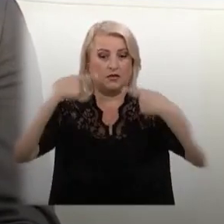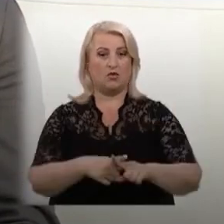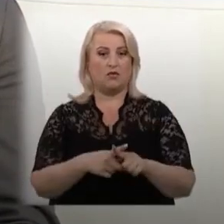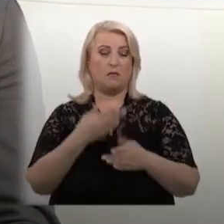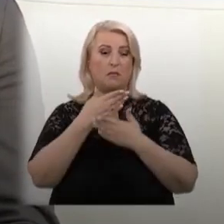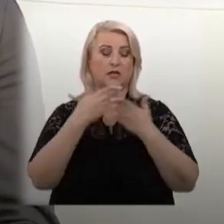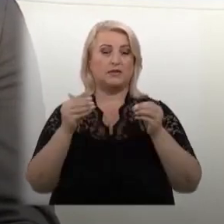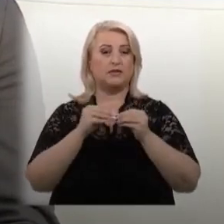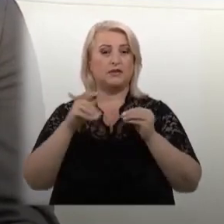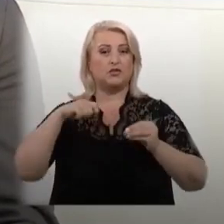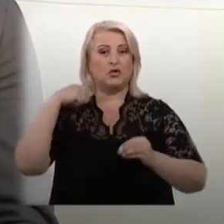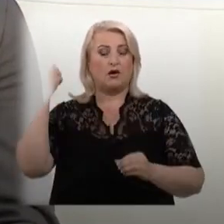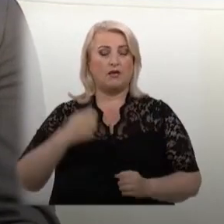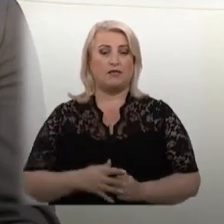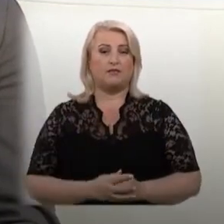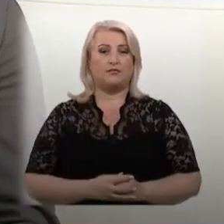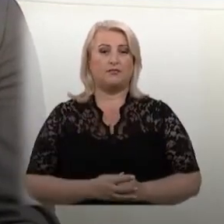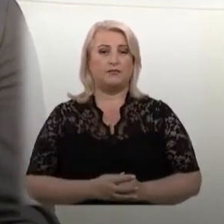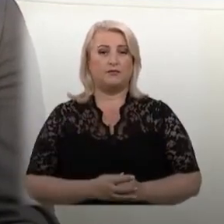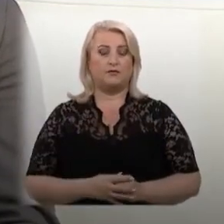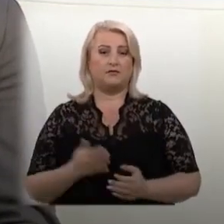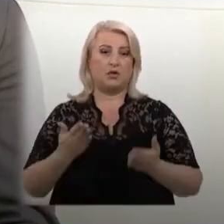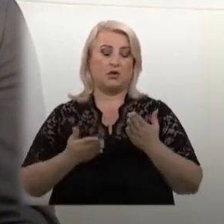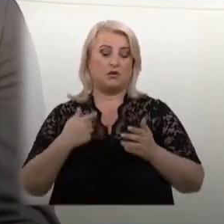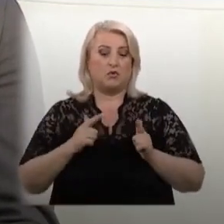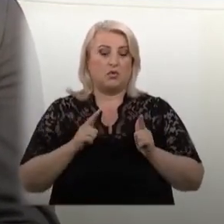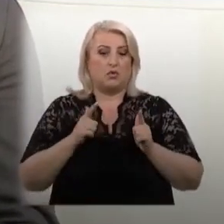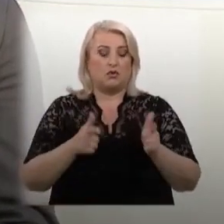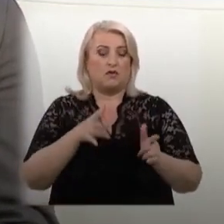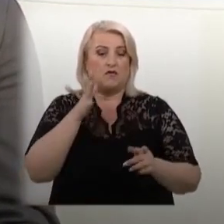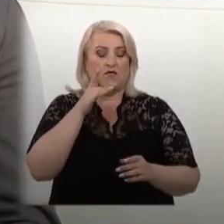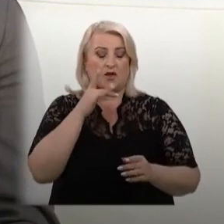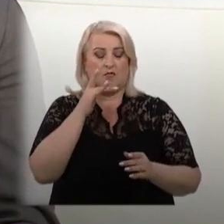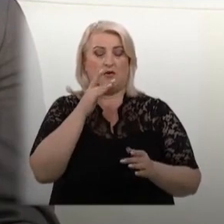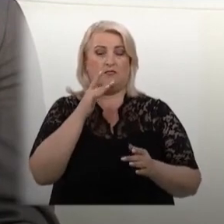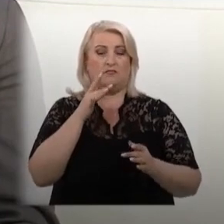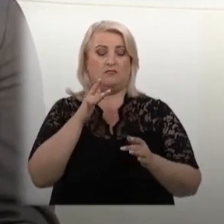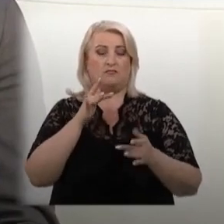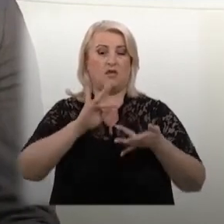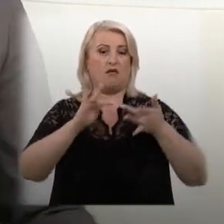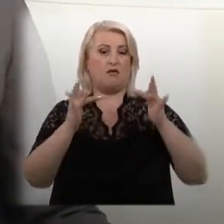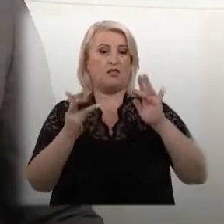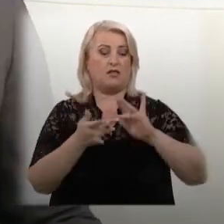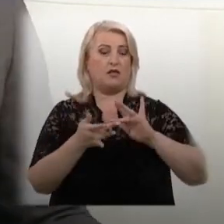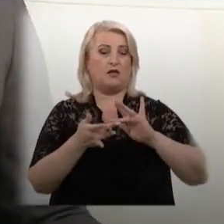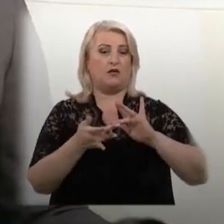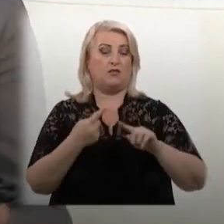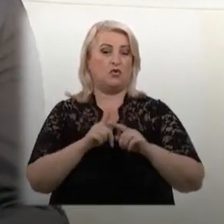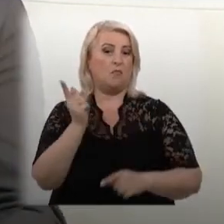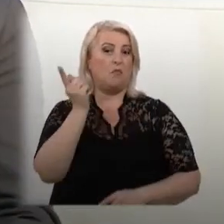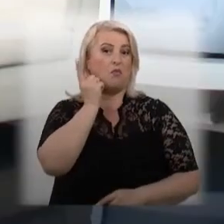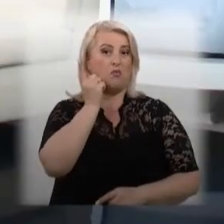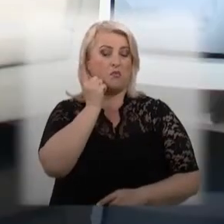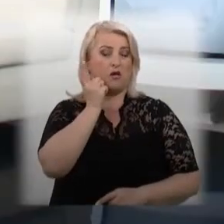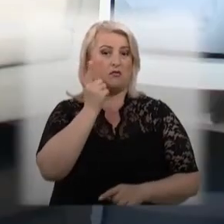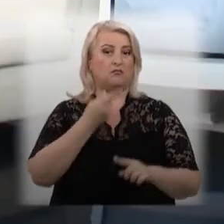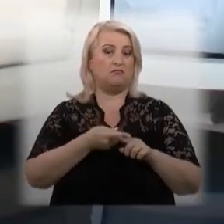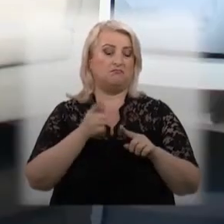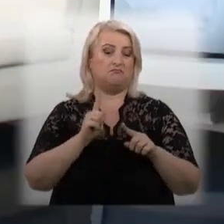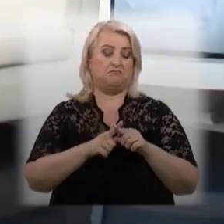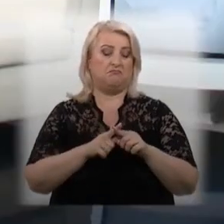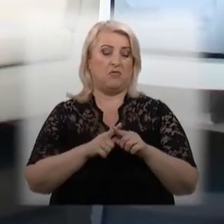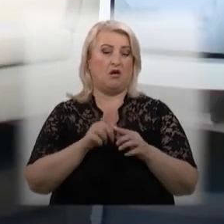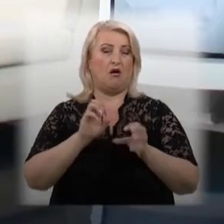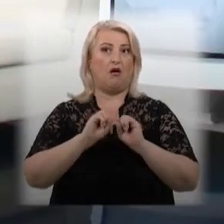10 ani ultimii 10 ani nu cred că noi am vrut pentru aer digitală între ele în care un telefon mobil este un satelit